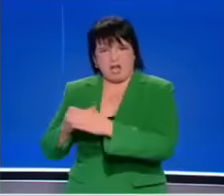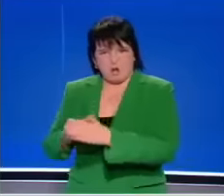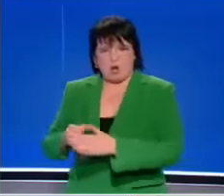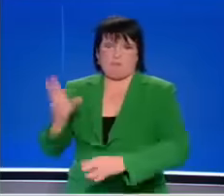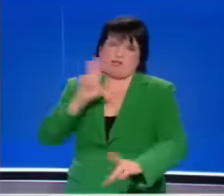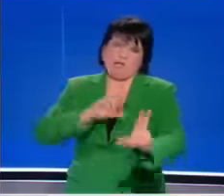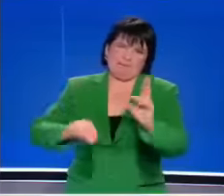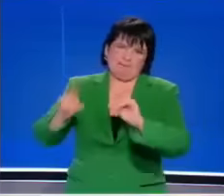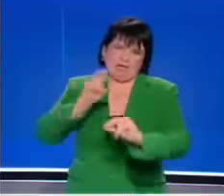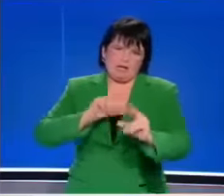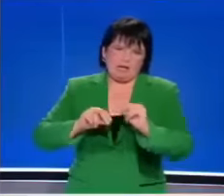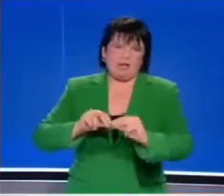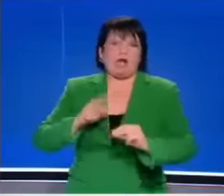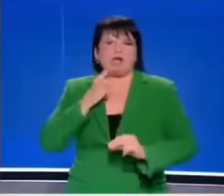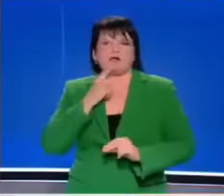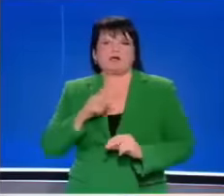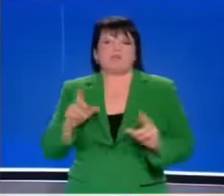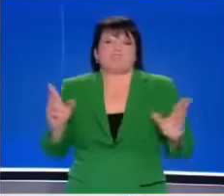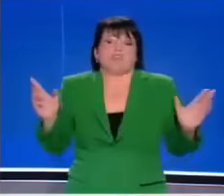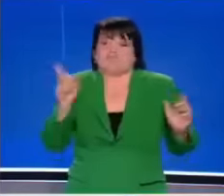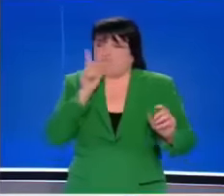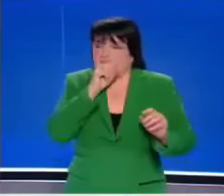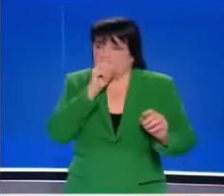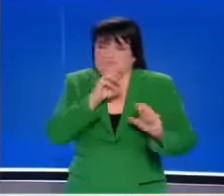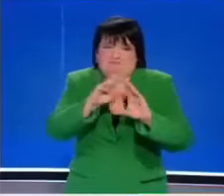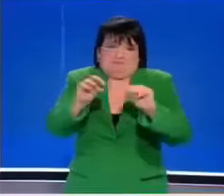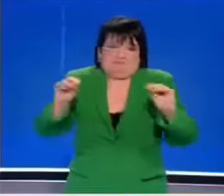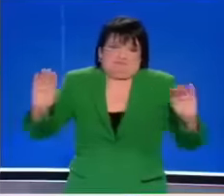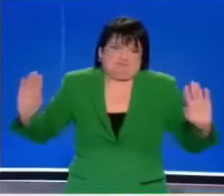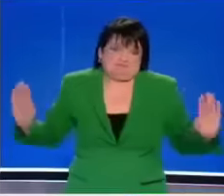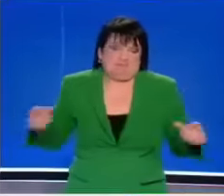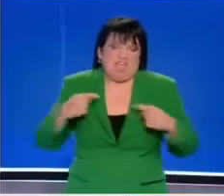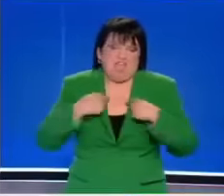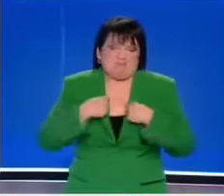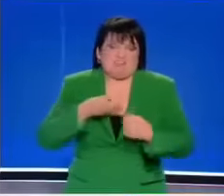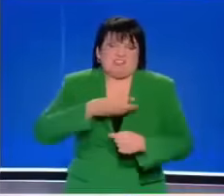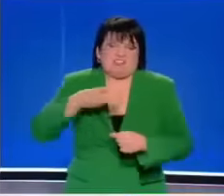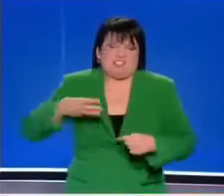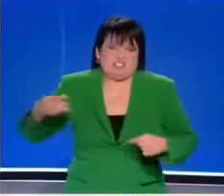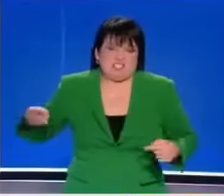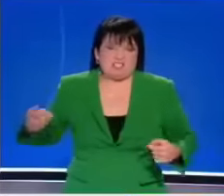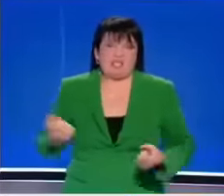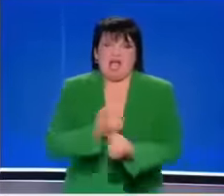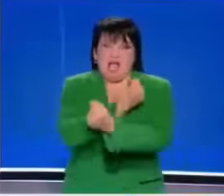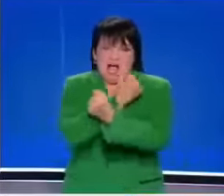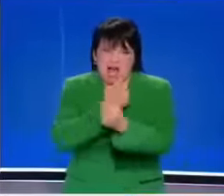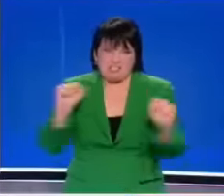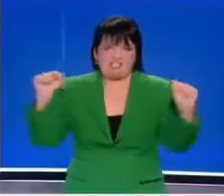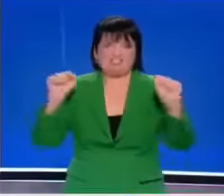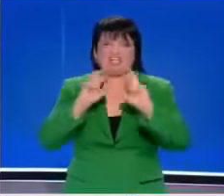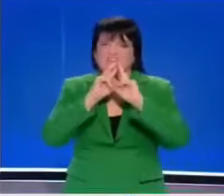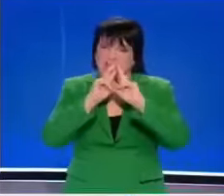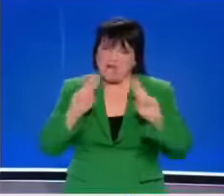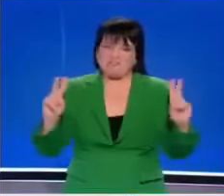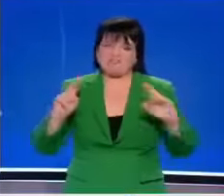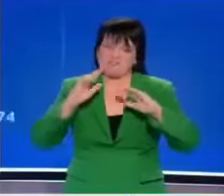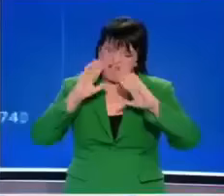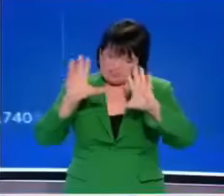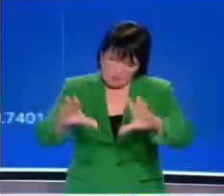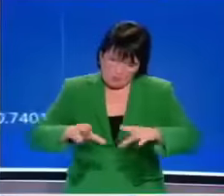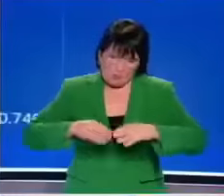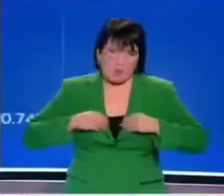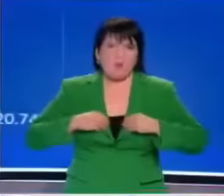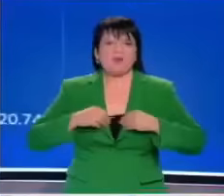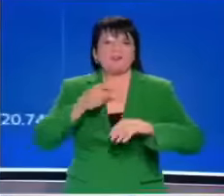διαβάζω άλλα κόμματα δεν διαψεύδουν τα σενάρια αυτά εμείς ο συριζα ανεξάρτητος και καθαρός και γειωμένος με